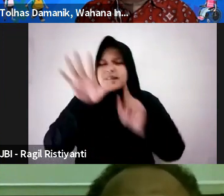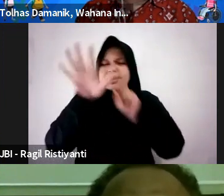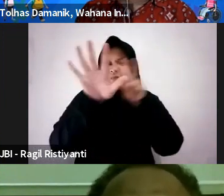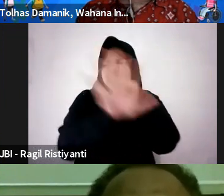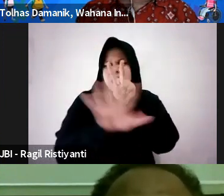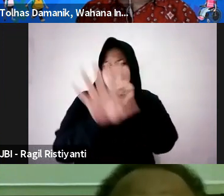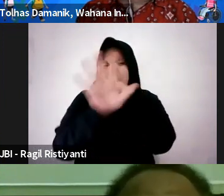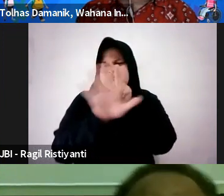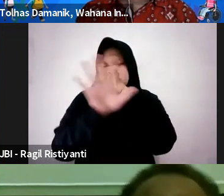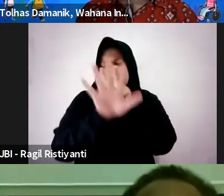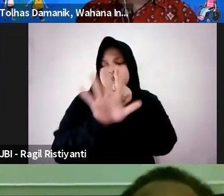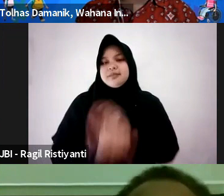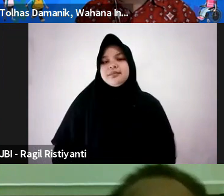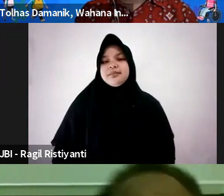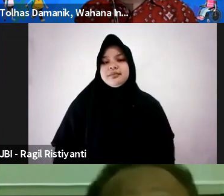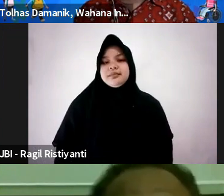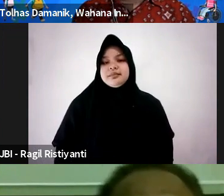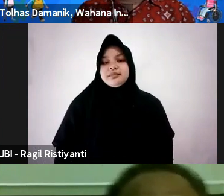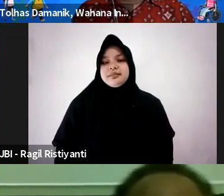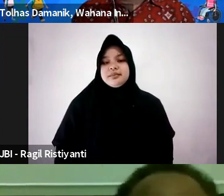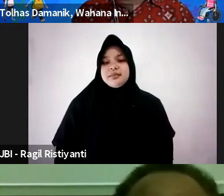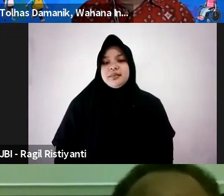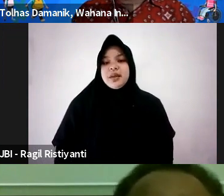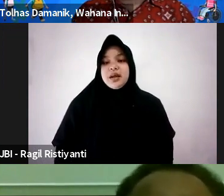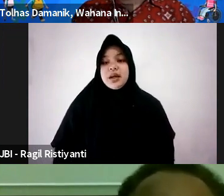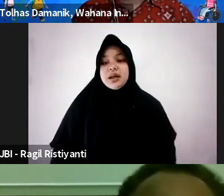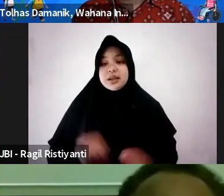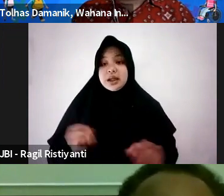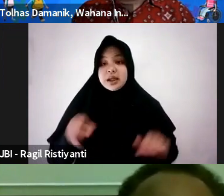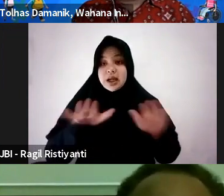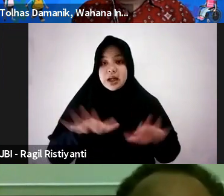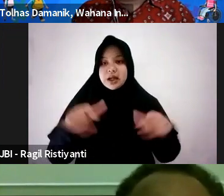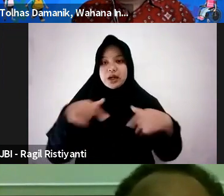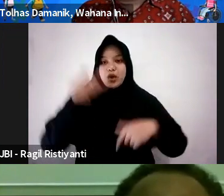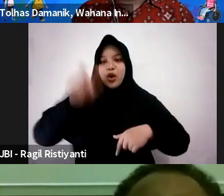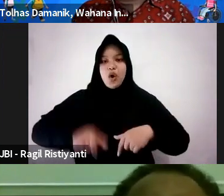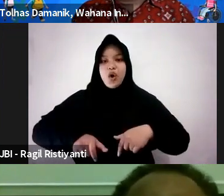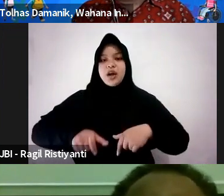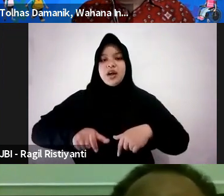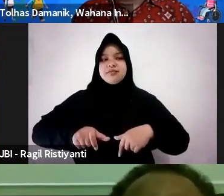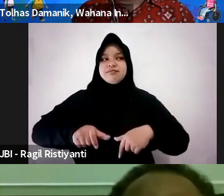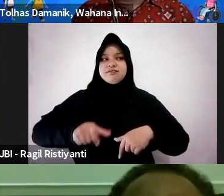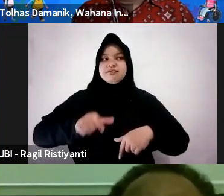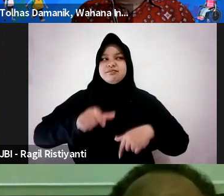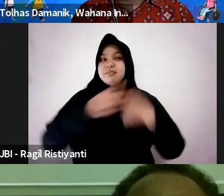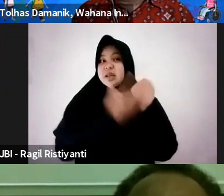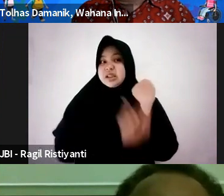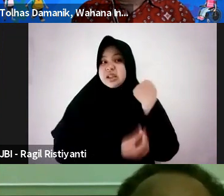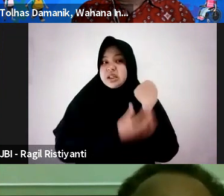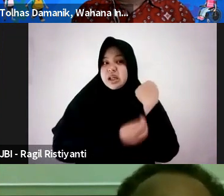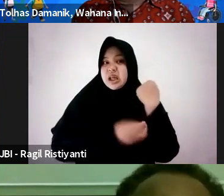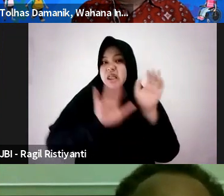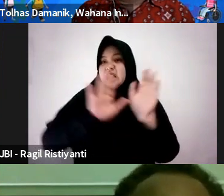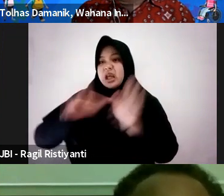menjadi anaknya waktu itu anak orang tidak mampu di Tukad akan lebih tinggal di pinggir kali